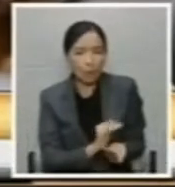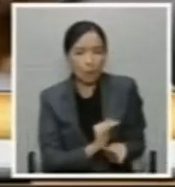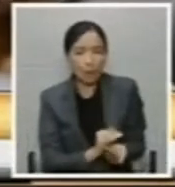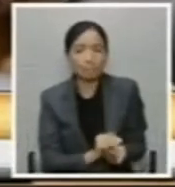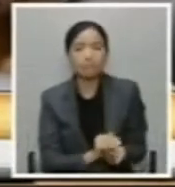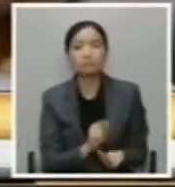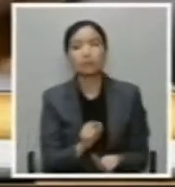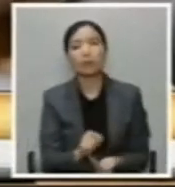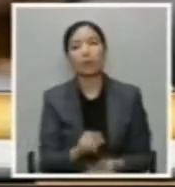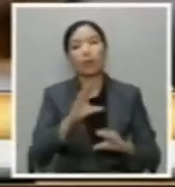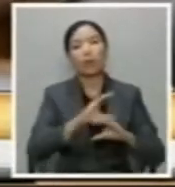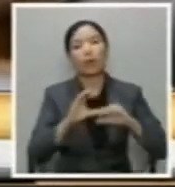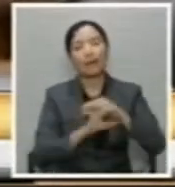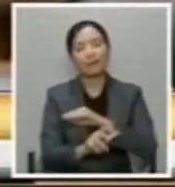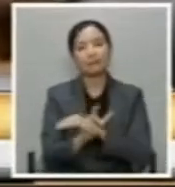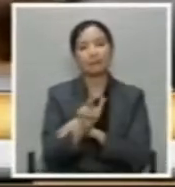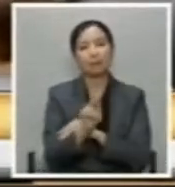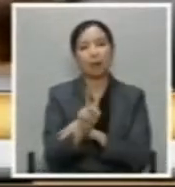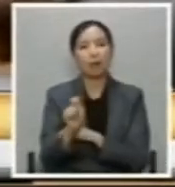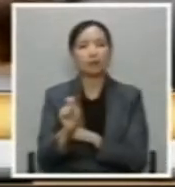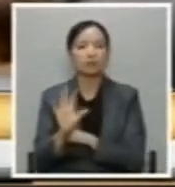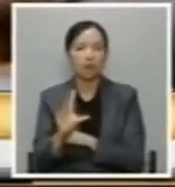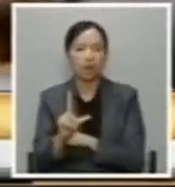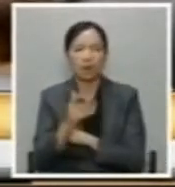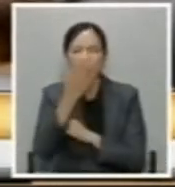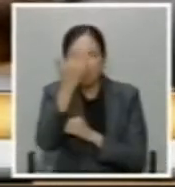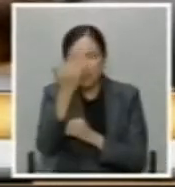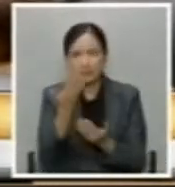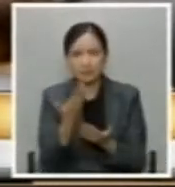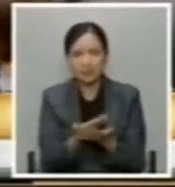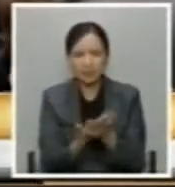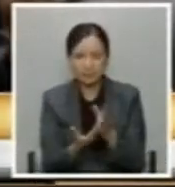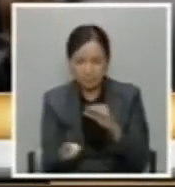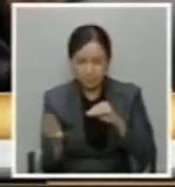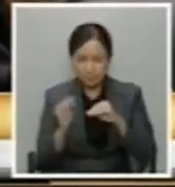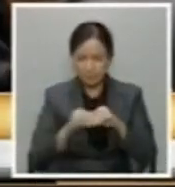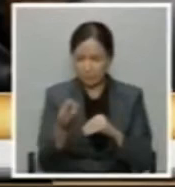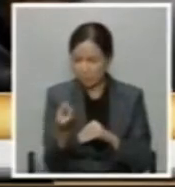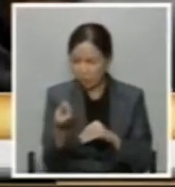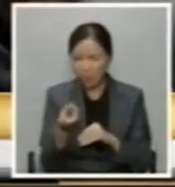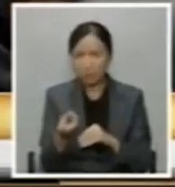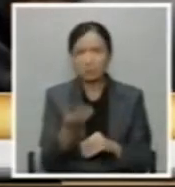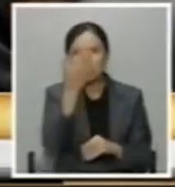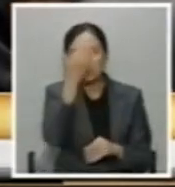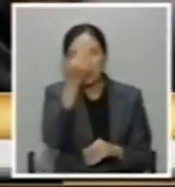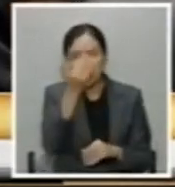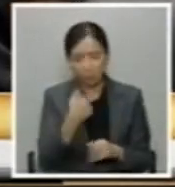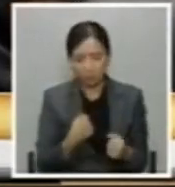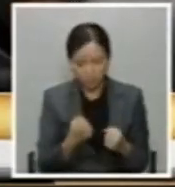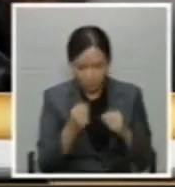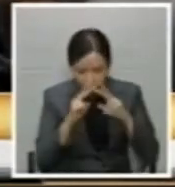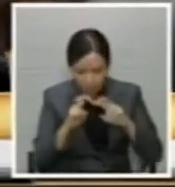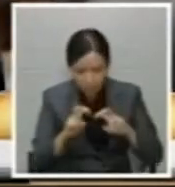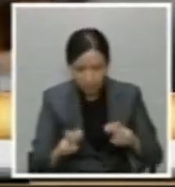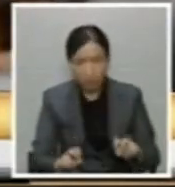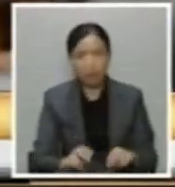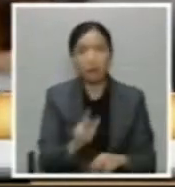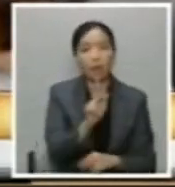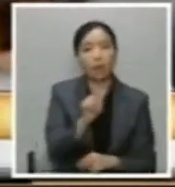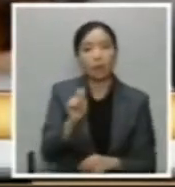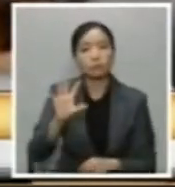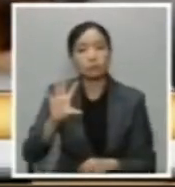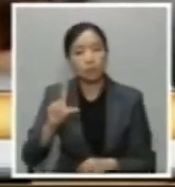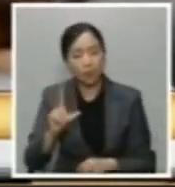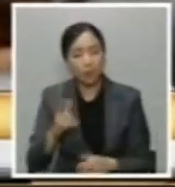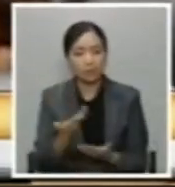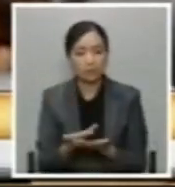นี้เราอยากรู้ว่าทำไมผลตอบแทนมาถึงต่ำนะก็ลองพยายามที่จะไปแกะดูว่าแล้วกอช.เนี่ยเอาเ